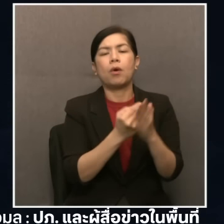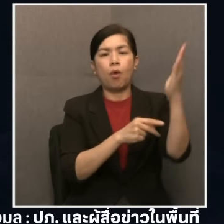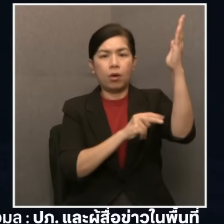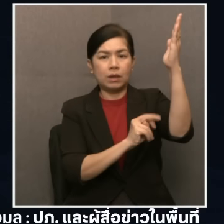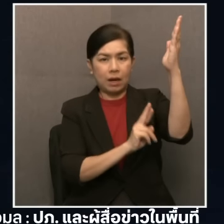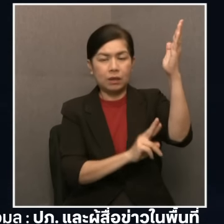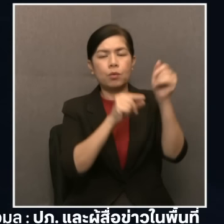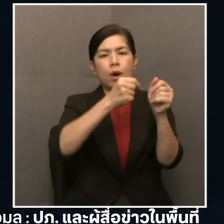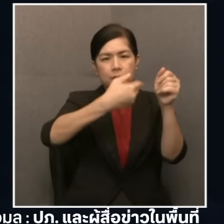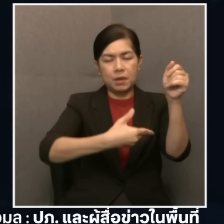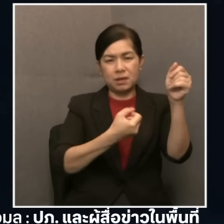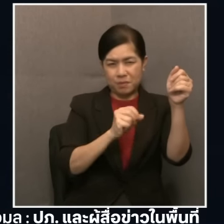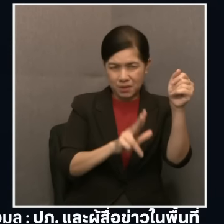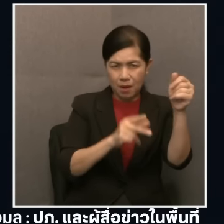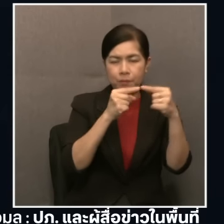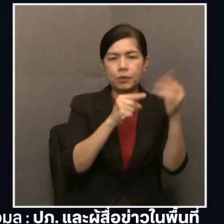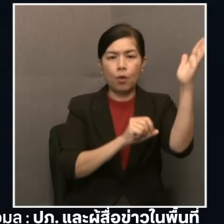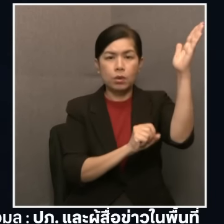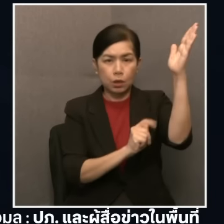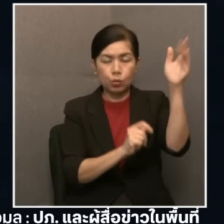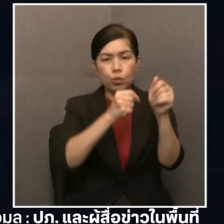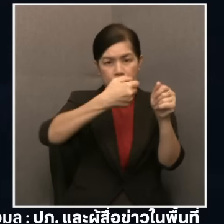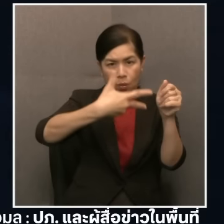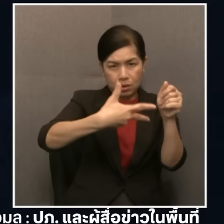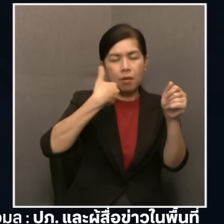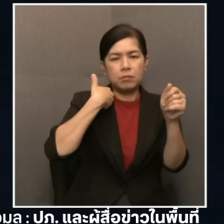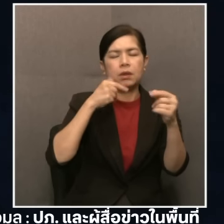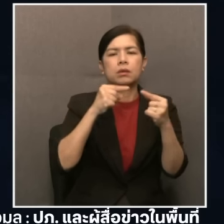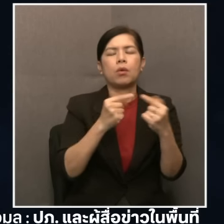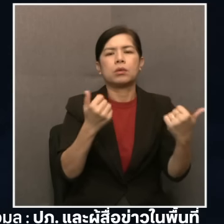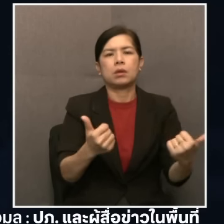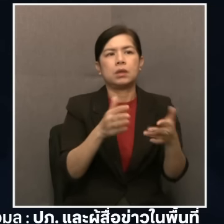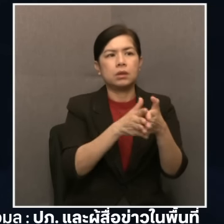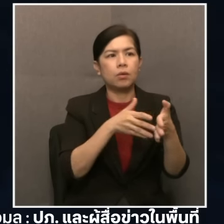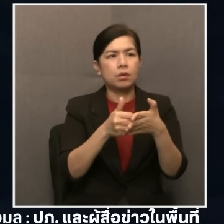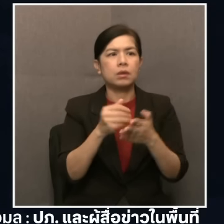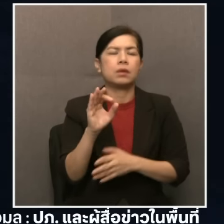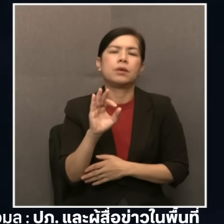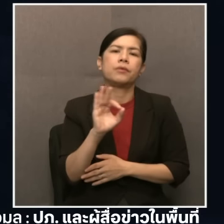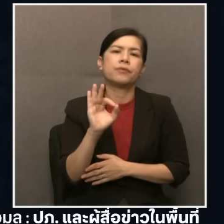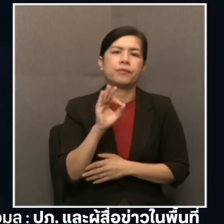ม3อำเภอนะคะสถานการณ์ของที่จังหวัดสตูลอยู่ในระดับสีฟ้าค่ะ